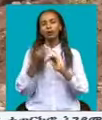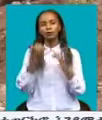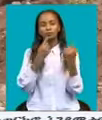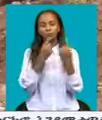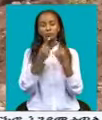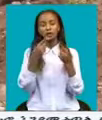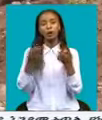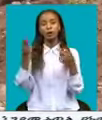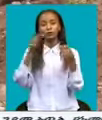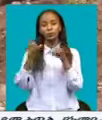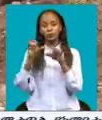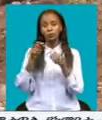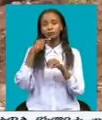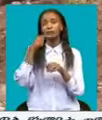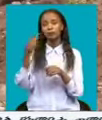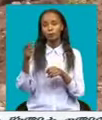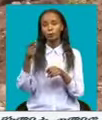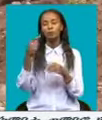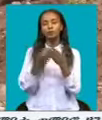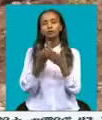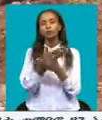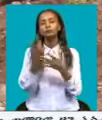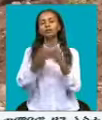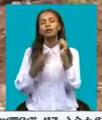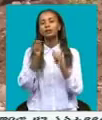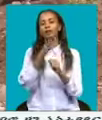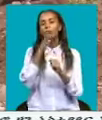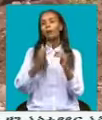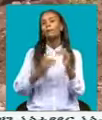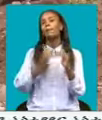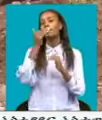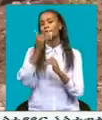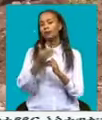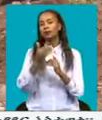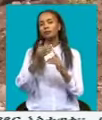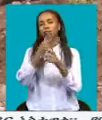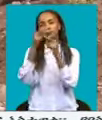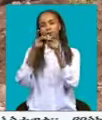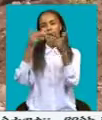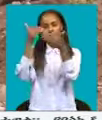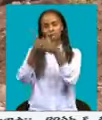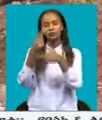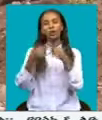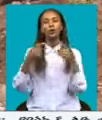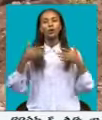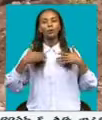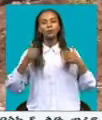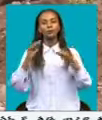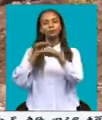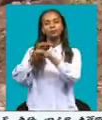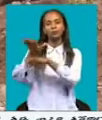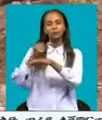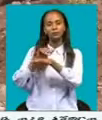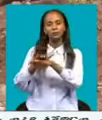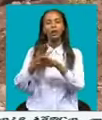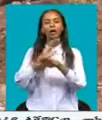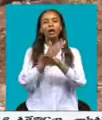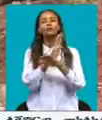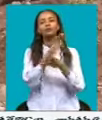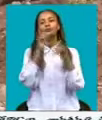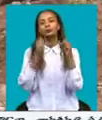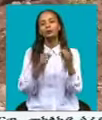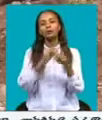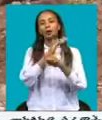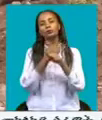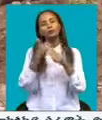ይህ አስተዋጽኦ አድርግ ስንለው በዚህ ጉዳይ ብቻ ሳይሆን በቀጣይም ግንባር ድረስ በመሄድም ወጣቶችን በመላክ አቅሙ የሚችለውም